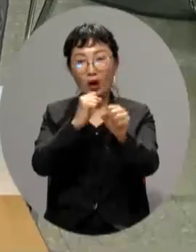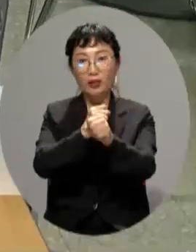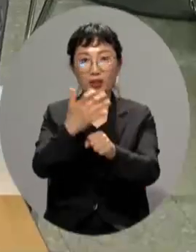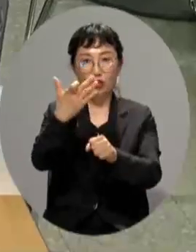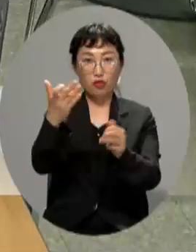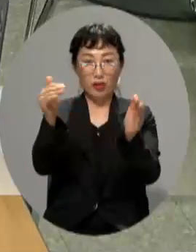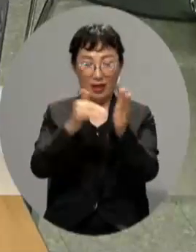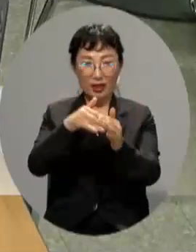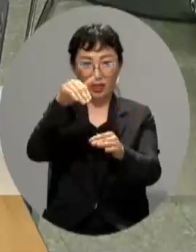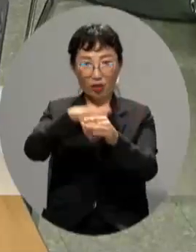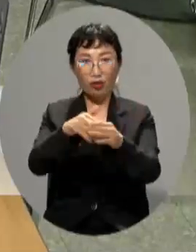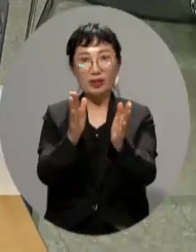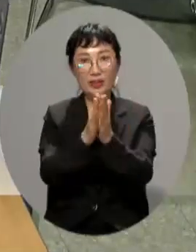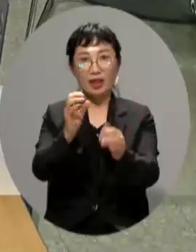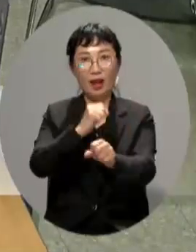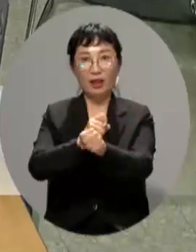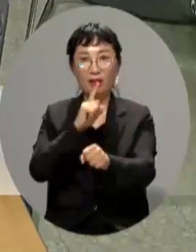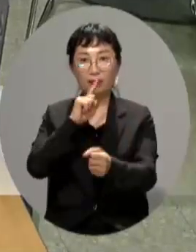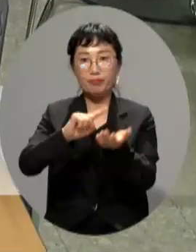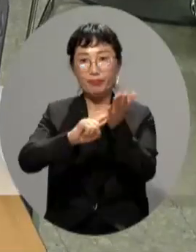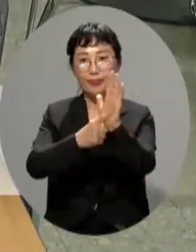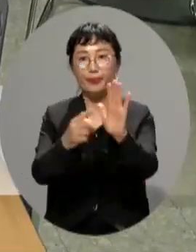선거를 실시한다고 밝혔습니다 전북권 뉴스였습니다